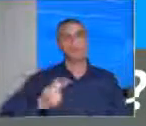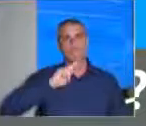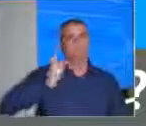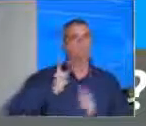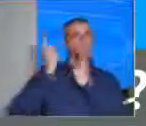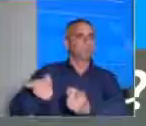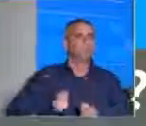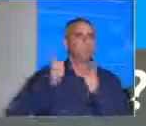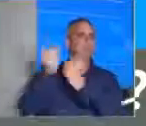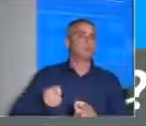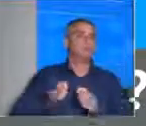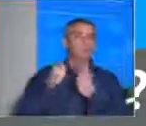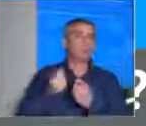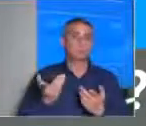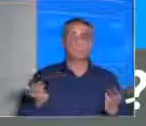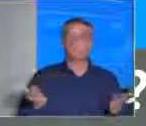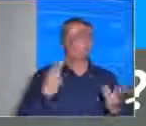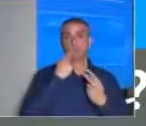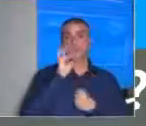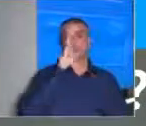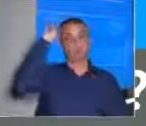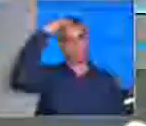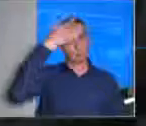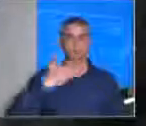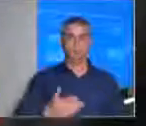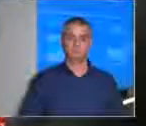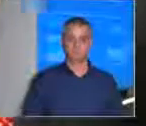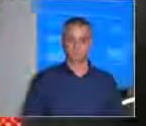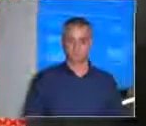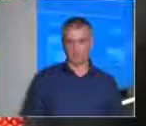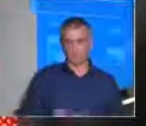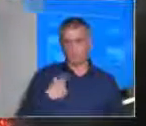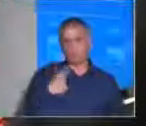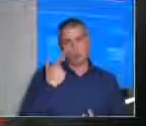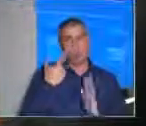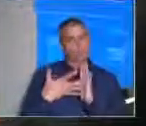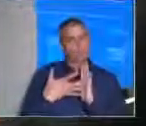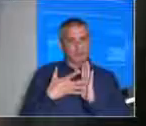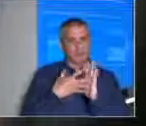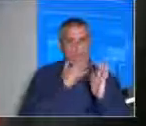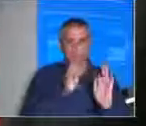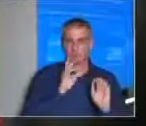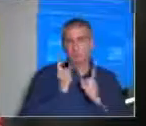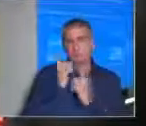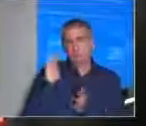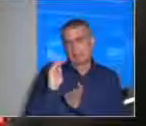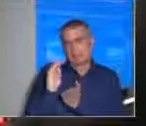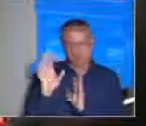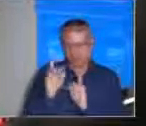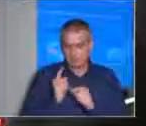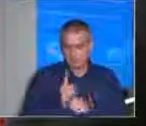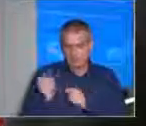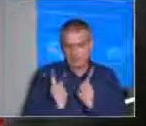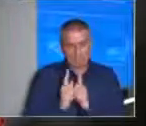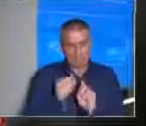ושוב ושוב שיגרה, והנה התגובה של טראמפ. Well, we're looking at it very seriously right now. They were smaller missiles, short